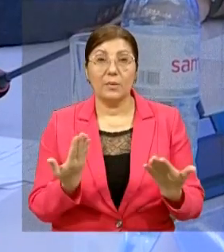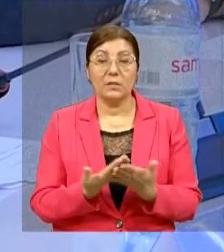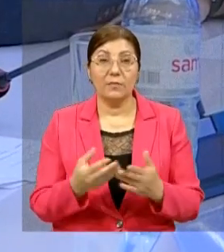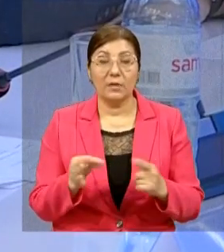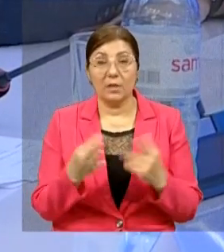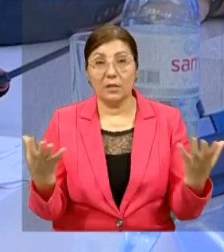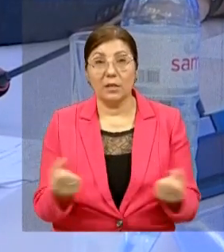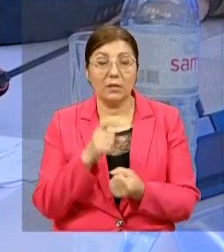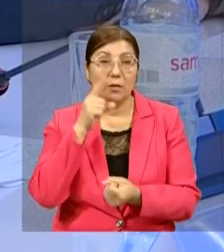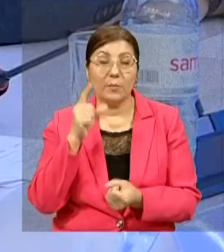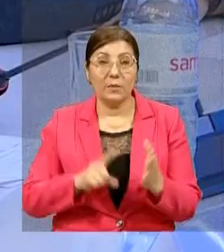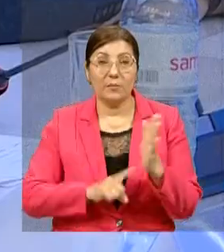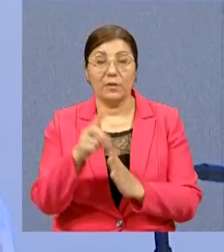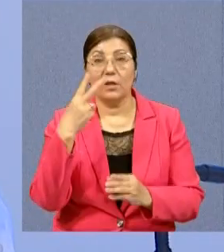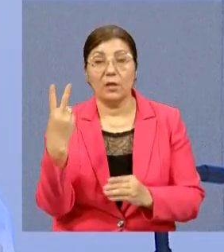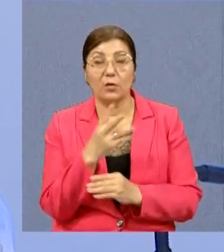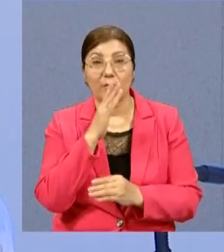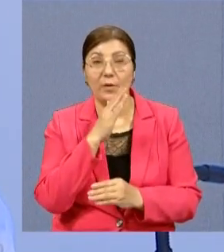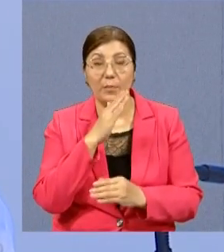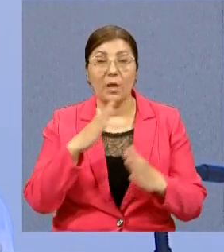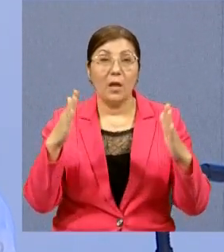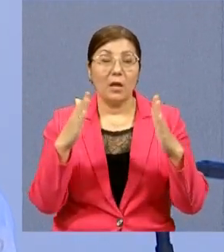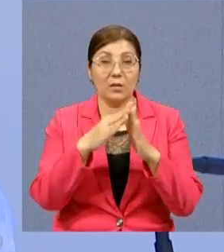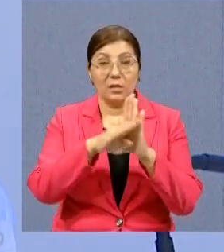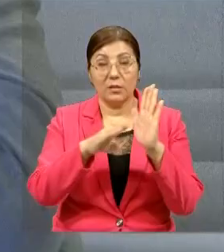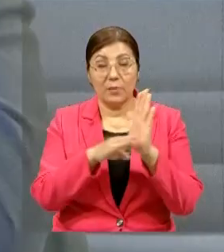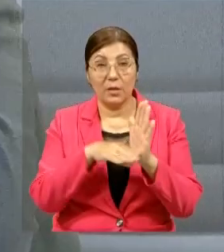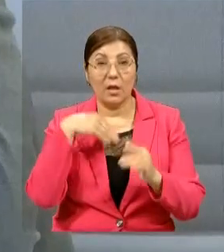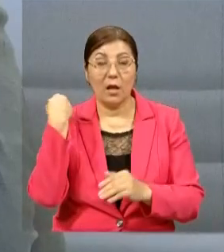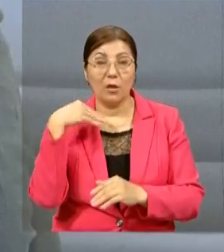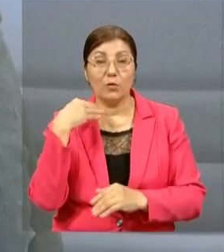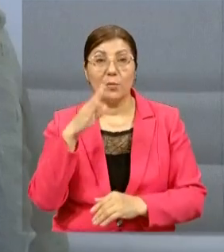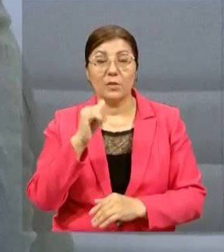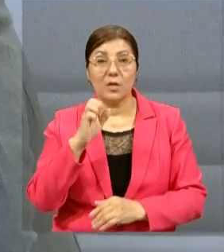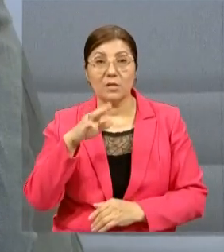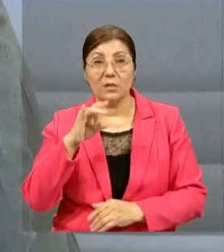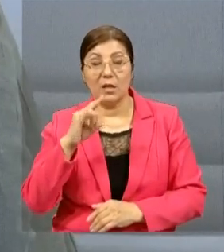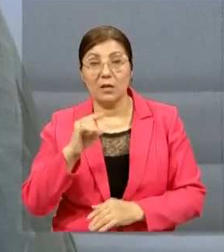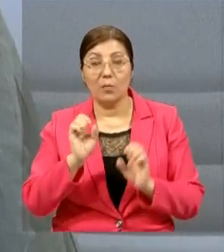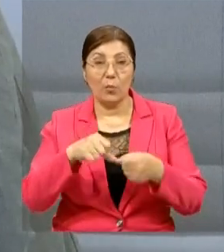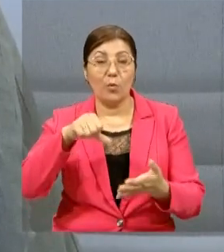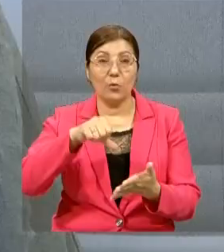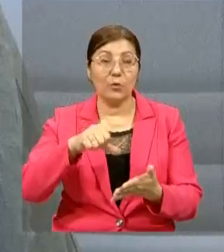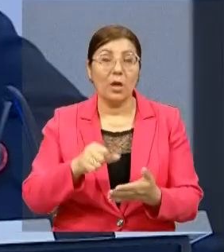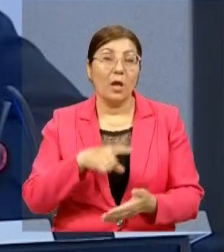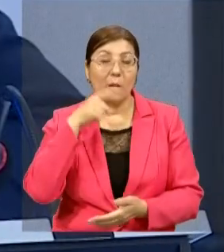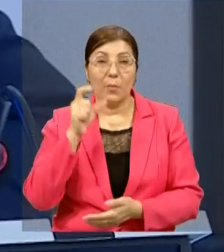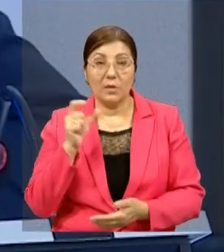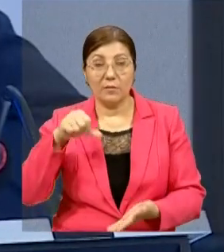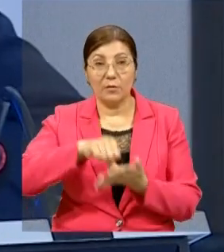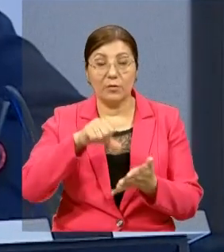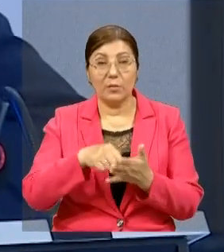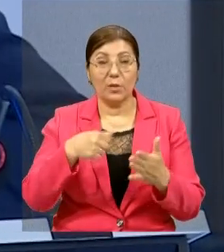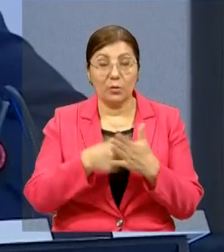социальной поддержки молодежи стартовал второй этап жилищной программы астары в данной программе могут принять участие молодые люди региона в возрасте до 35